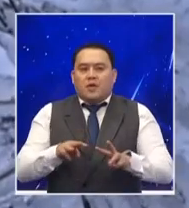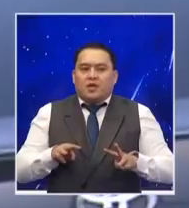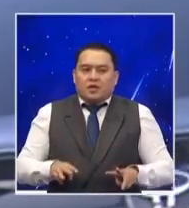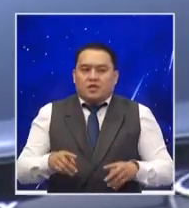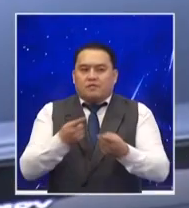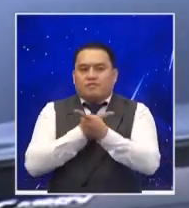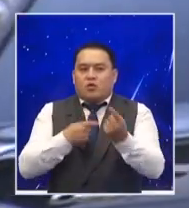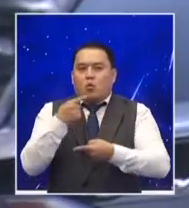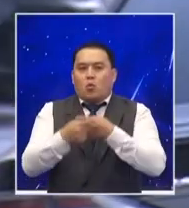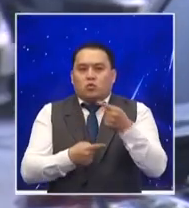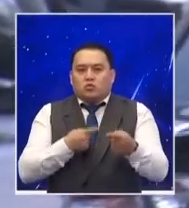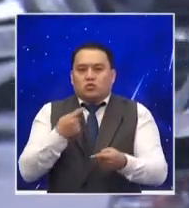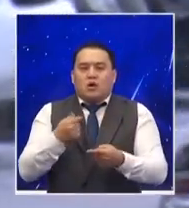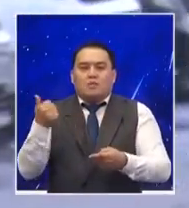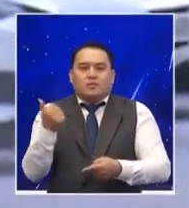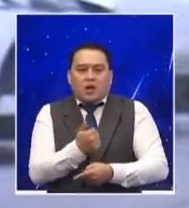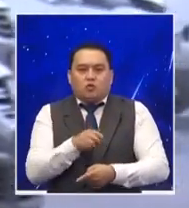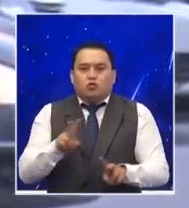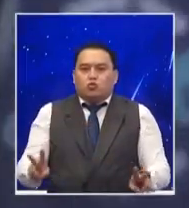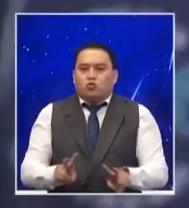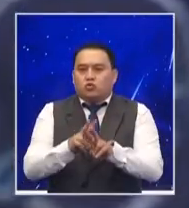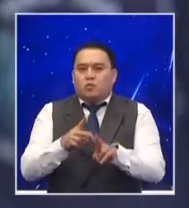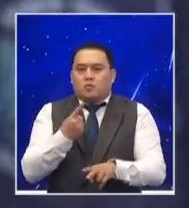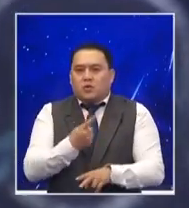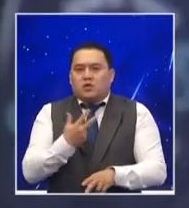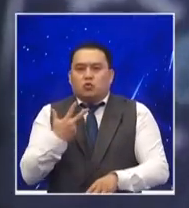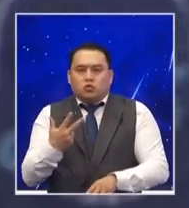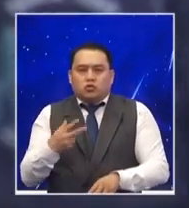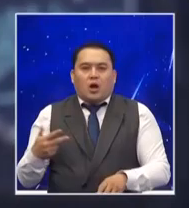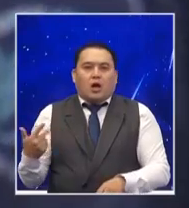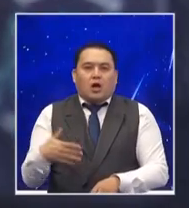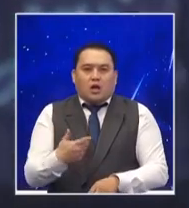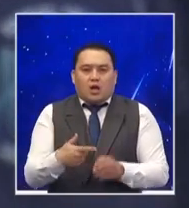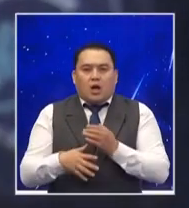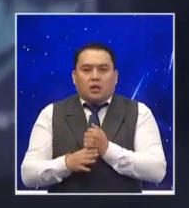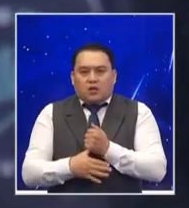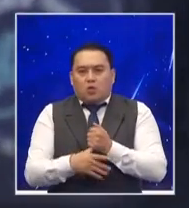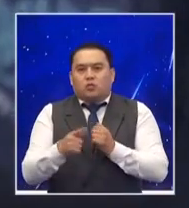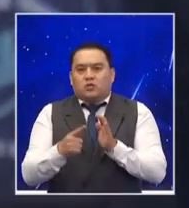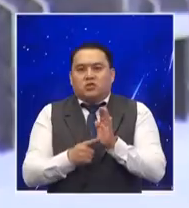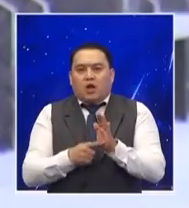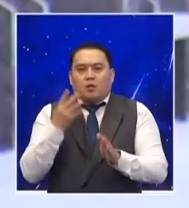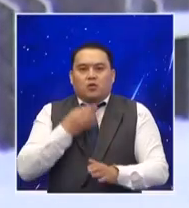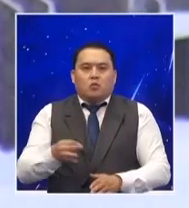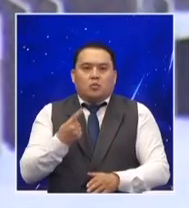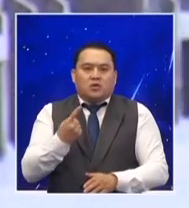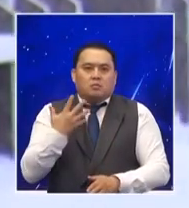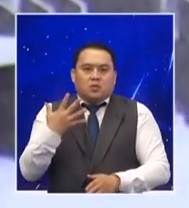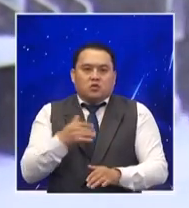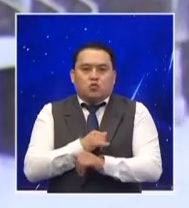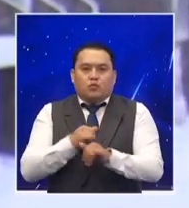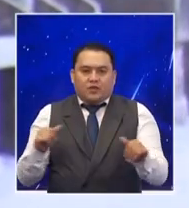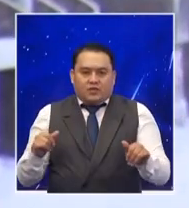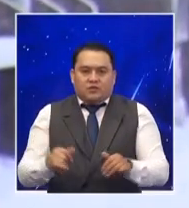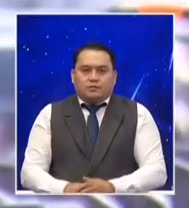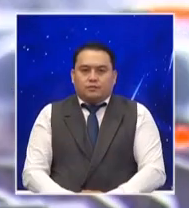ақпарынша өткен аптада сырқаттанушылық Нұр-Сұлтан қаласында 1-3, Атырауда 1-7, Алматы облысында 1-5 есеге өскені